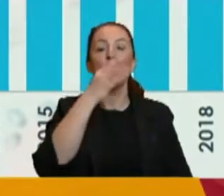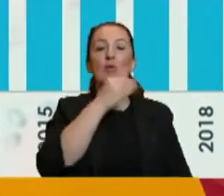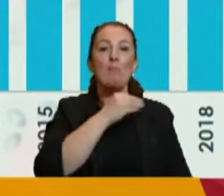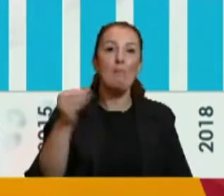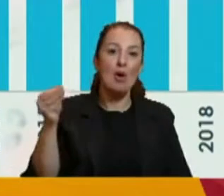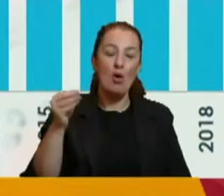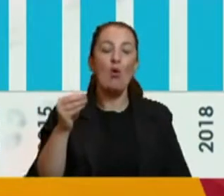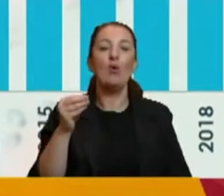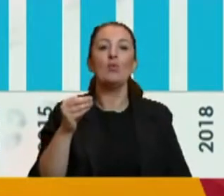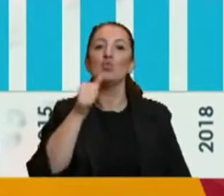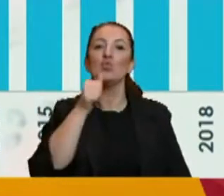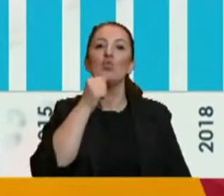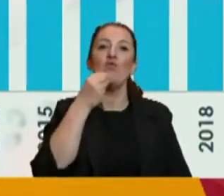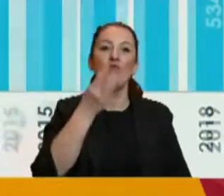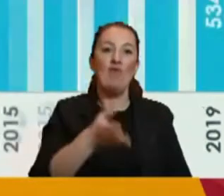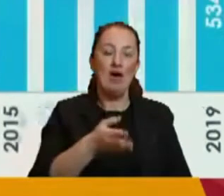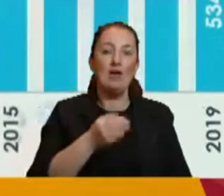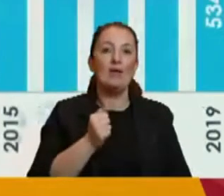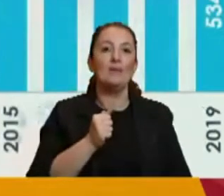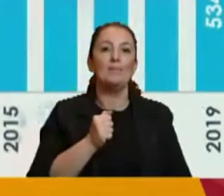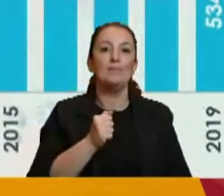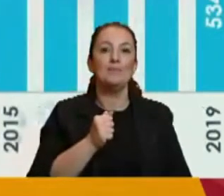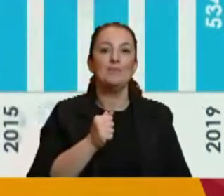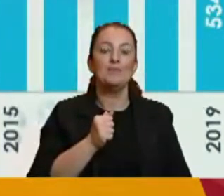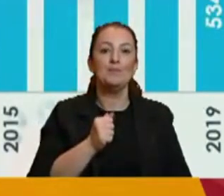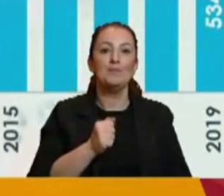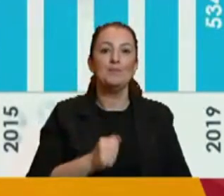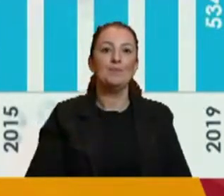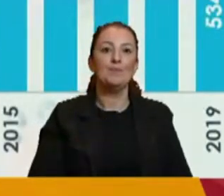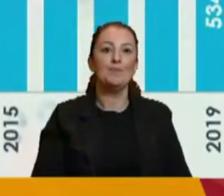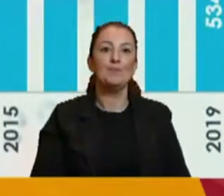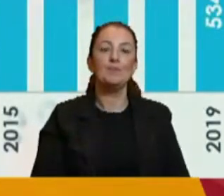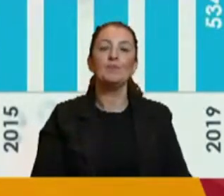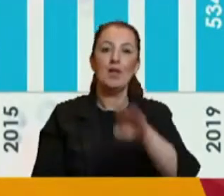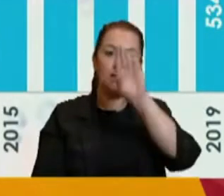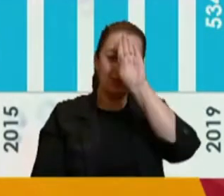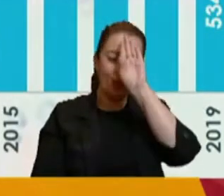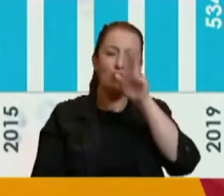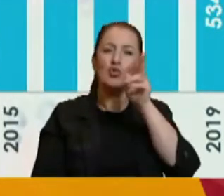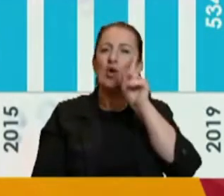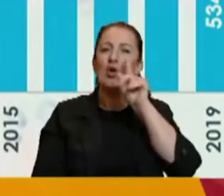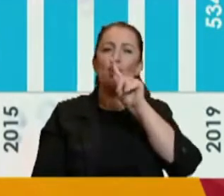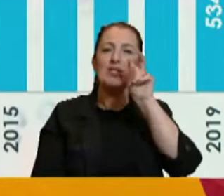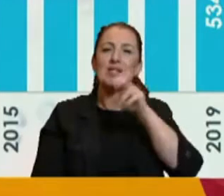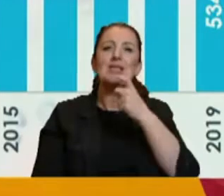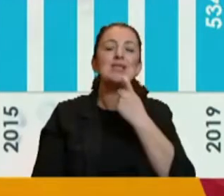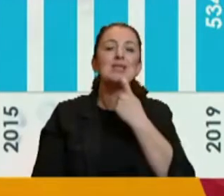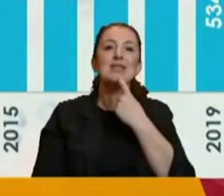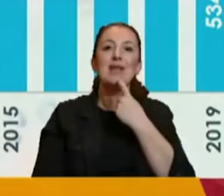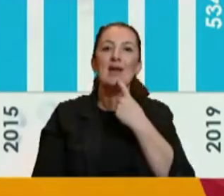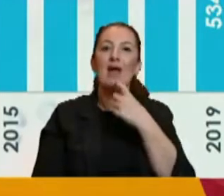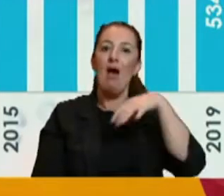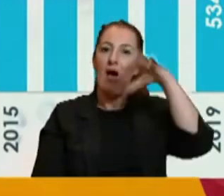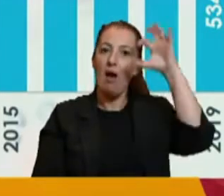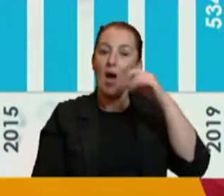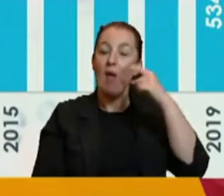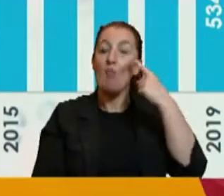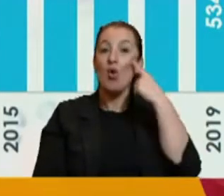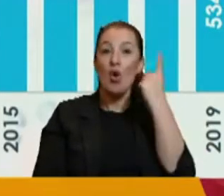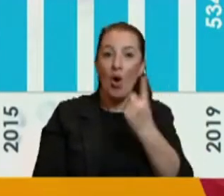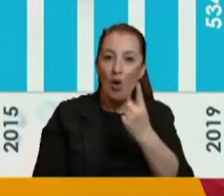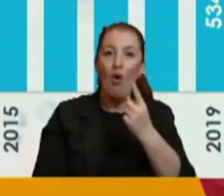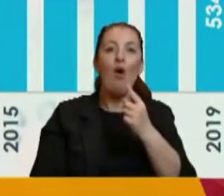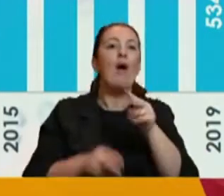metreküp su verdi bu İstanbul'un son 18 yıllık yağış miktarları da